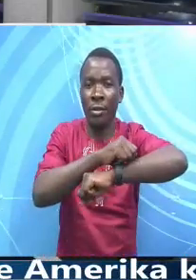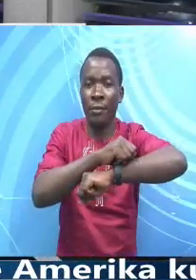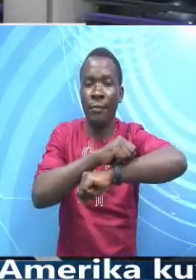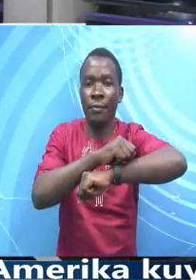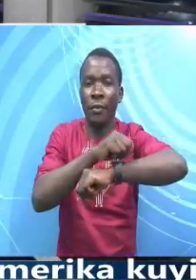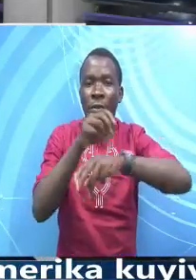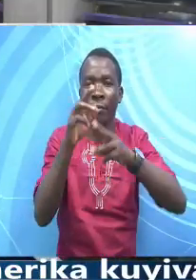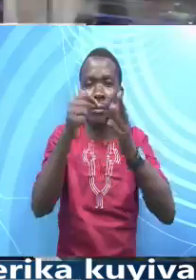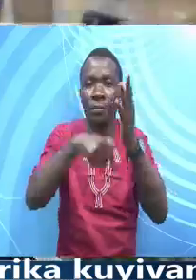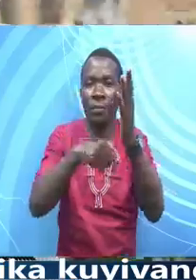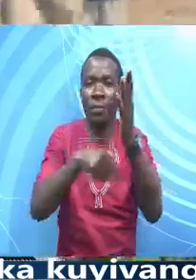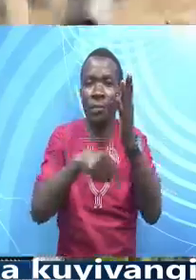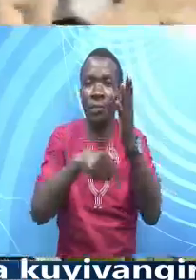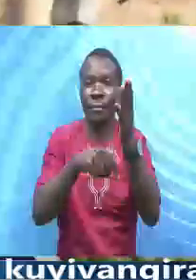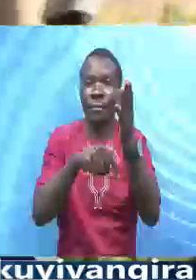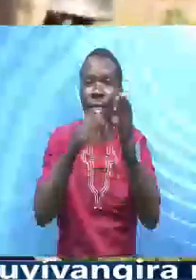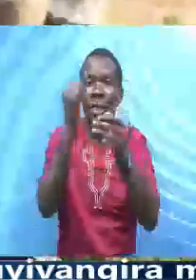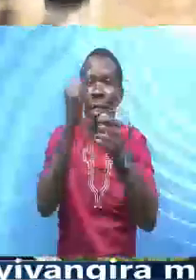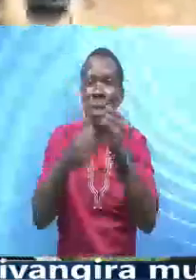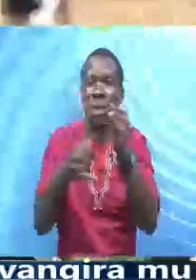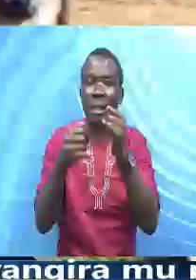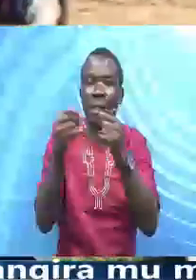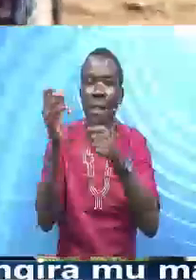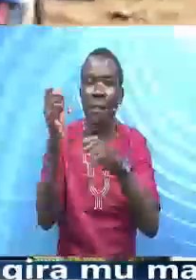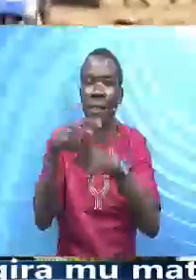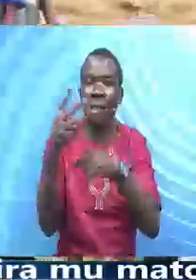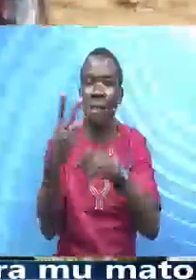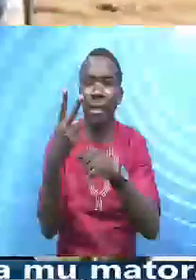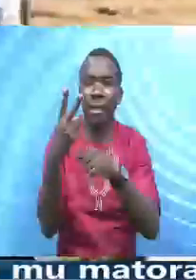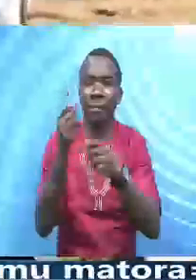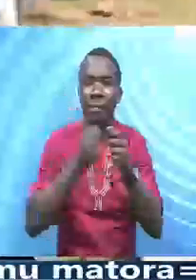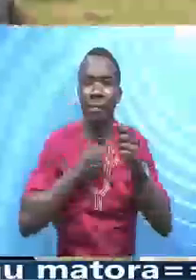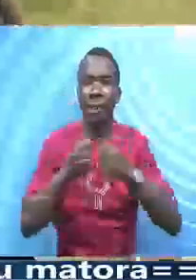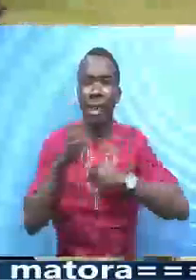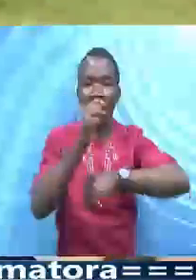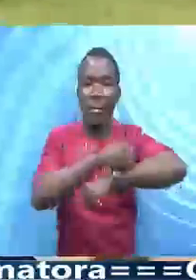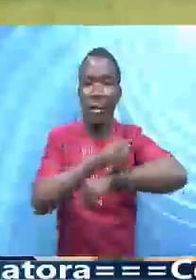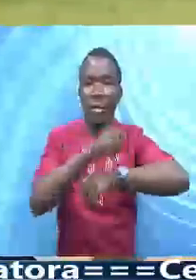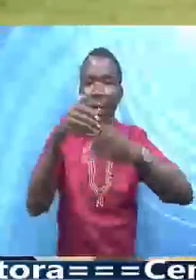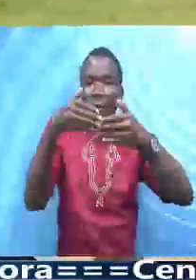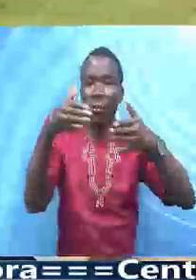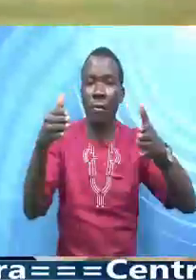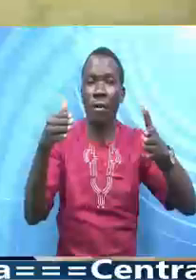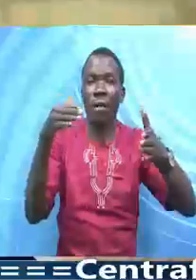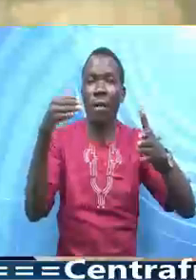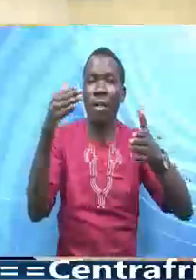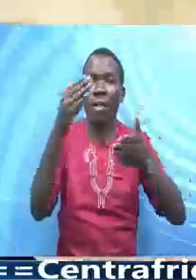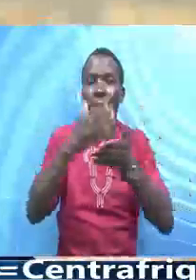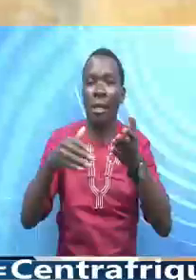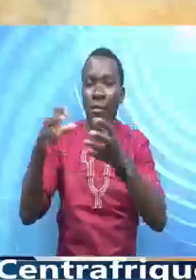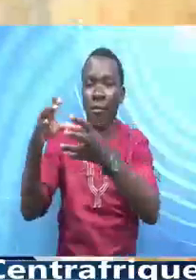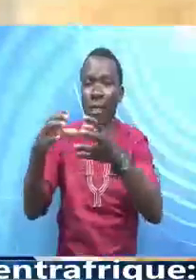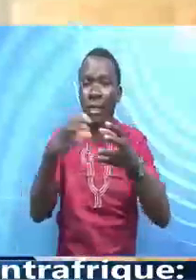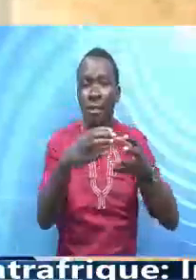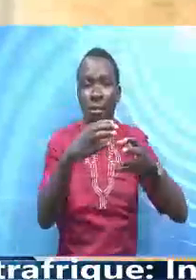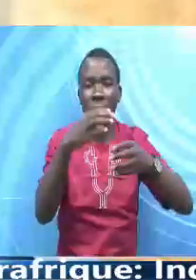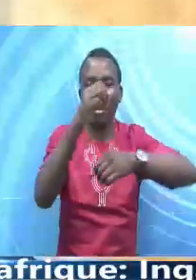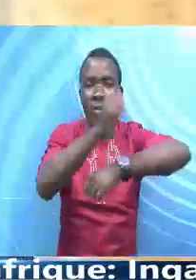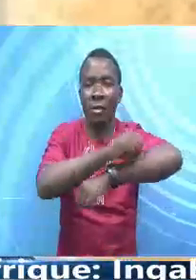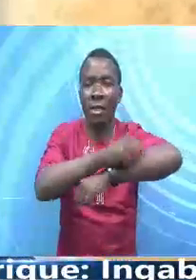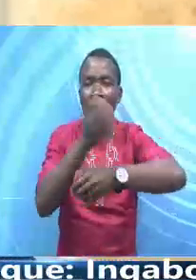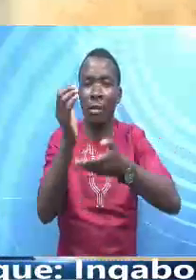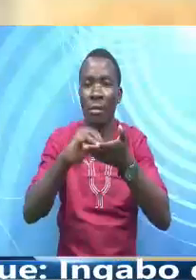burambuye Hashize amezi agera kuri abiri mu Rwanda amashuri yongeye gufungura imiryango maze bimwe mu byiciro by'abanyeshuri byongera gusubira ku